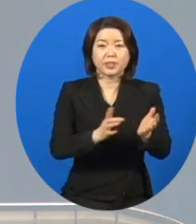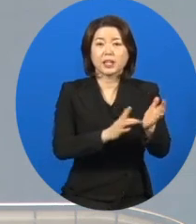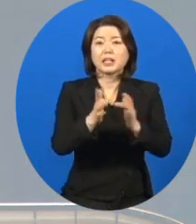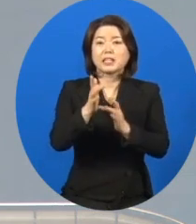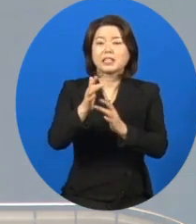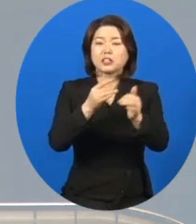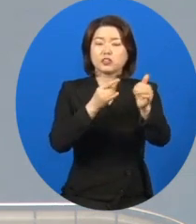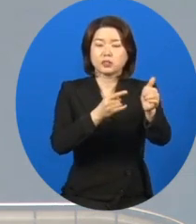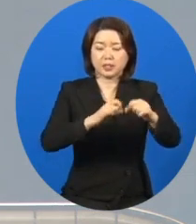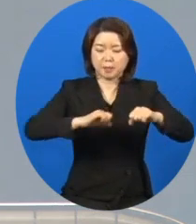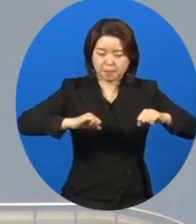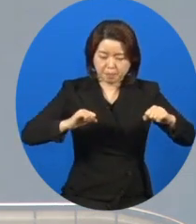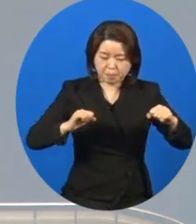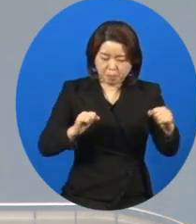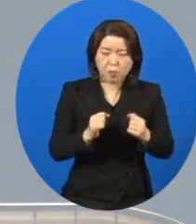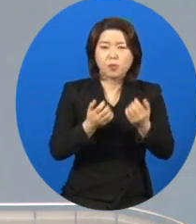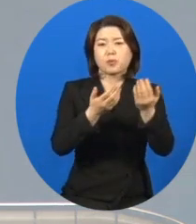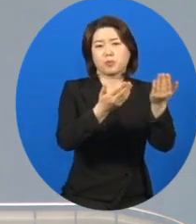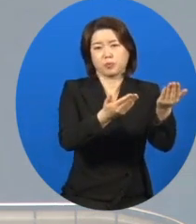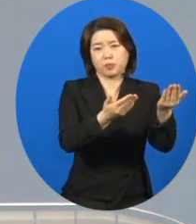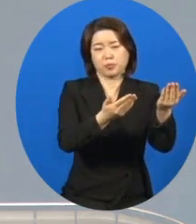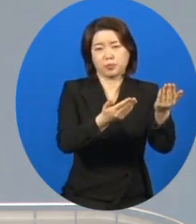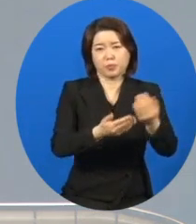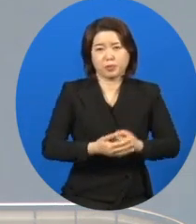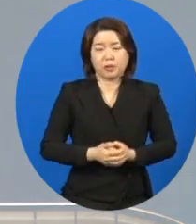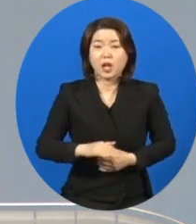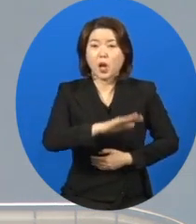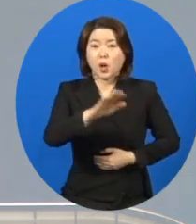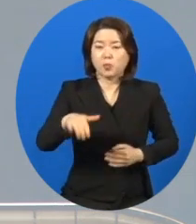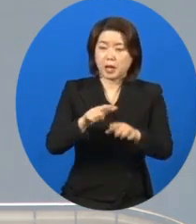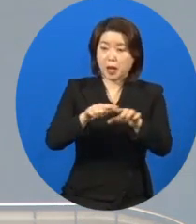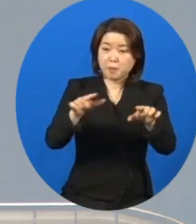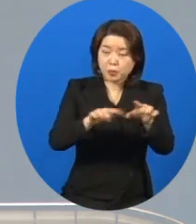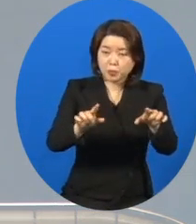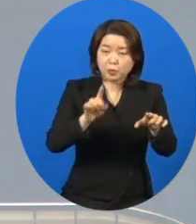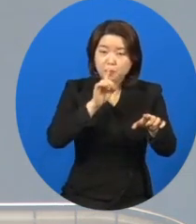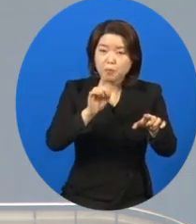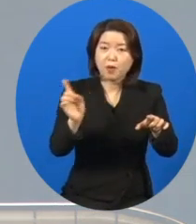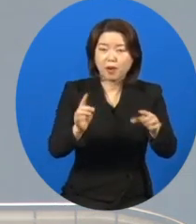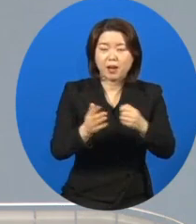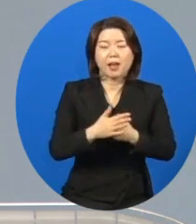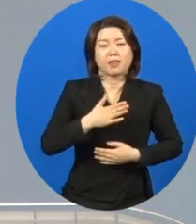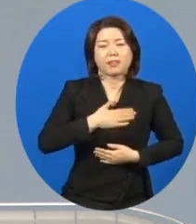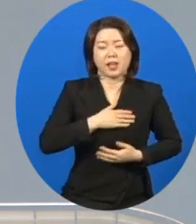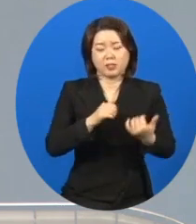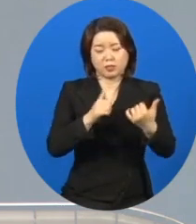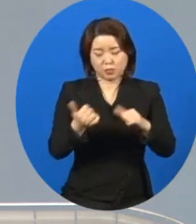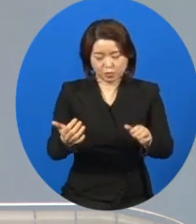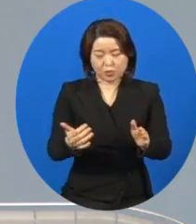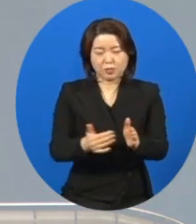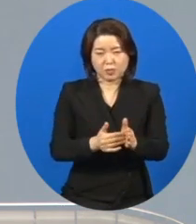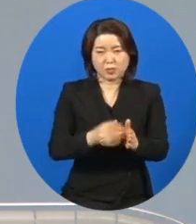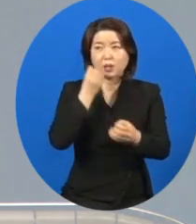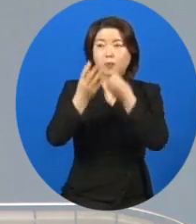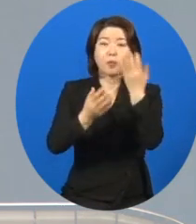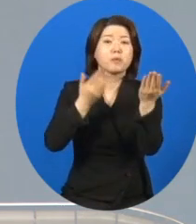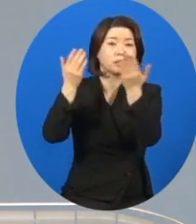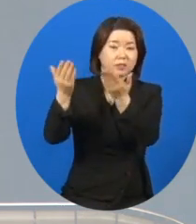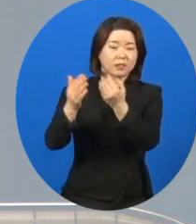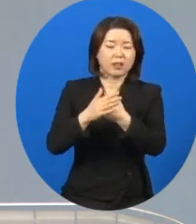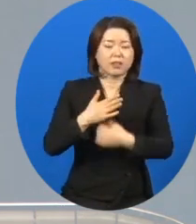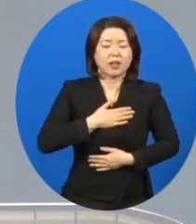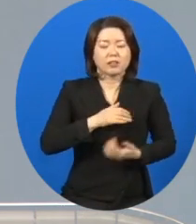예수님께 복종시키는 것이었어요. 우리가 흔히 쓰는 말로 나는 죽었습니다 이렇게 고백하는 거.